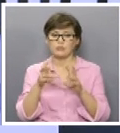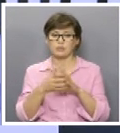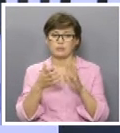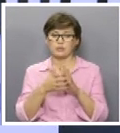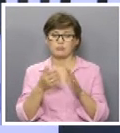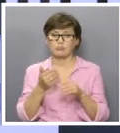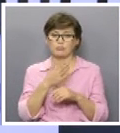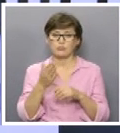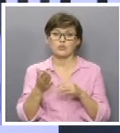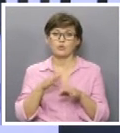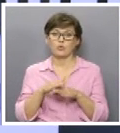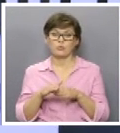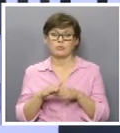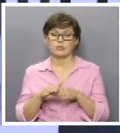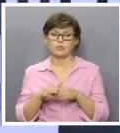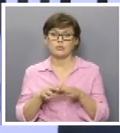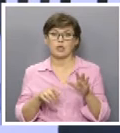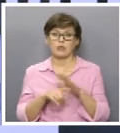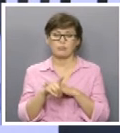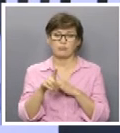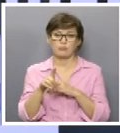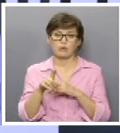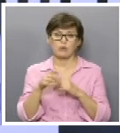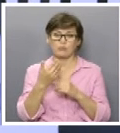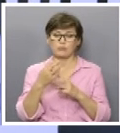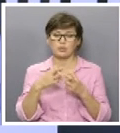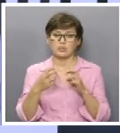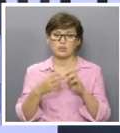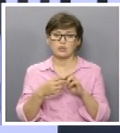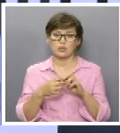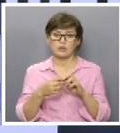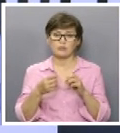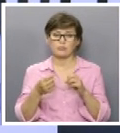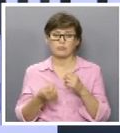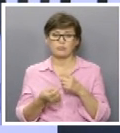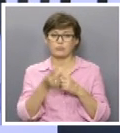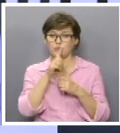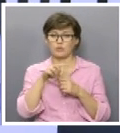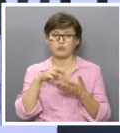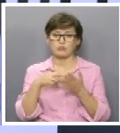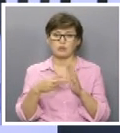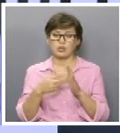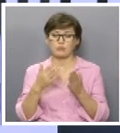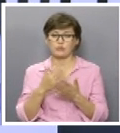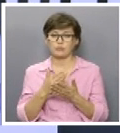да бізде толығымен қолға алынып, ол мәселе туындамайтын болады деп жоспарлап